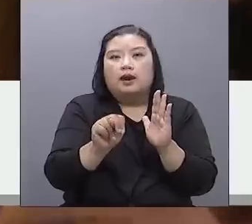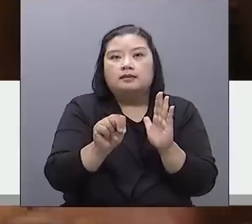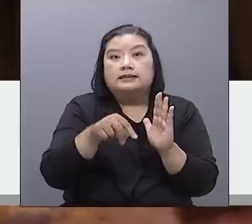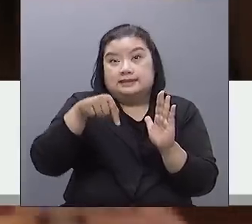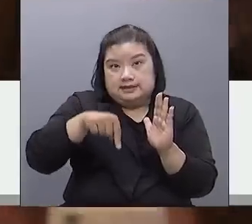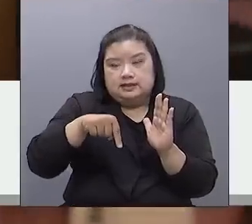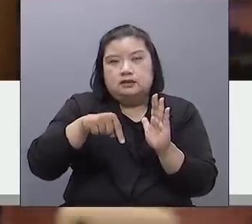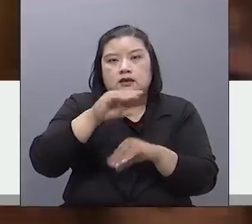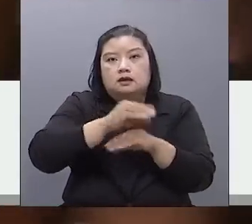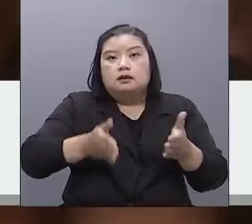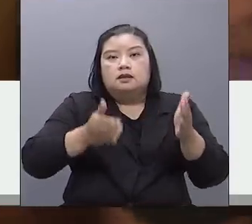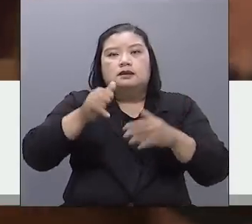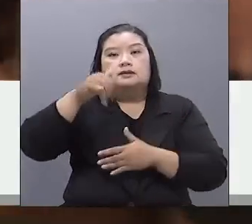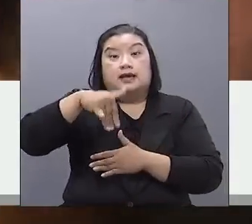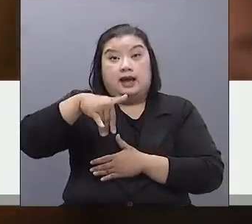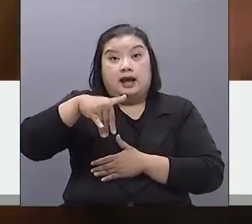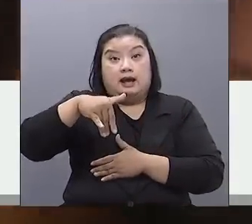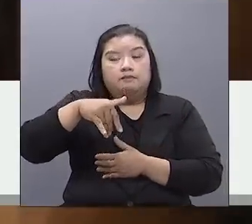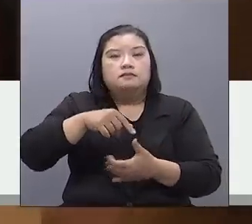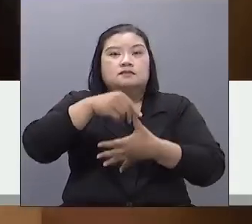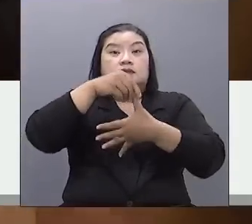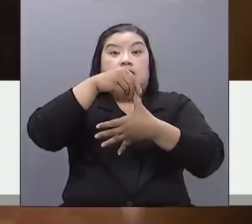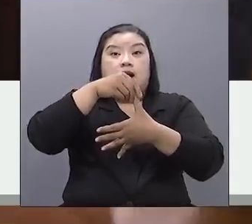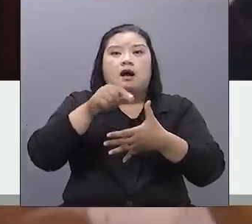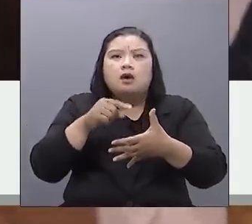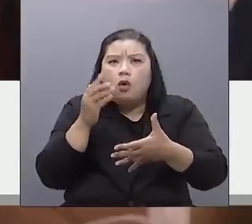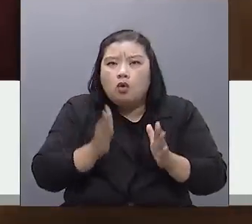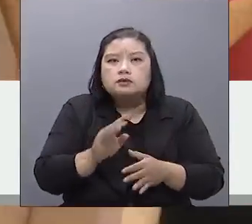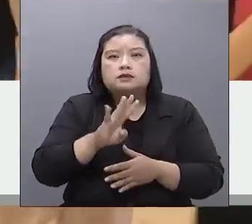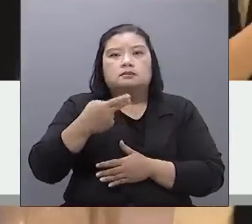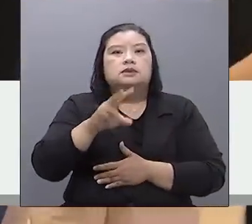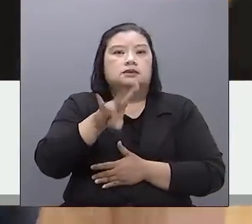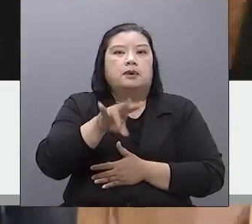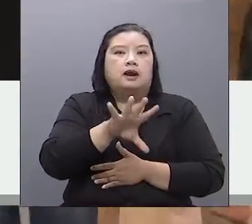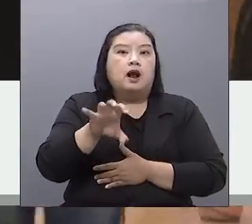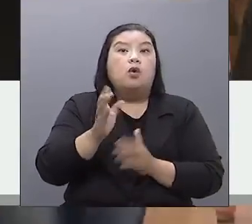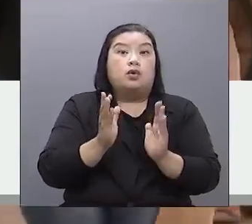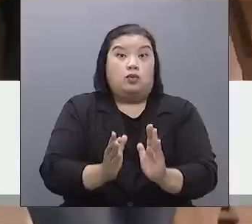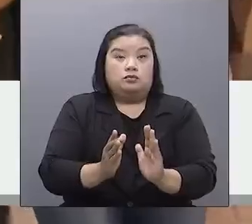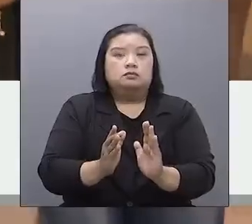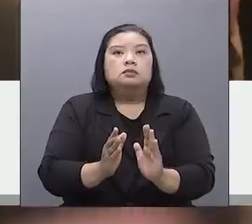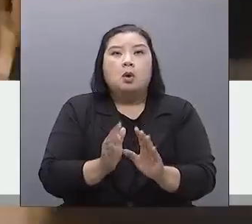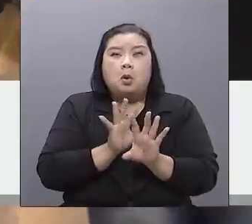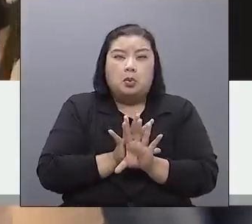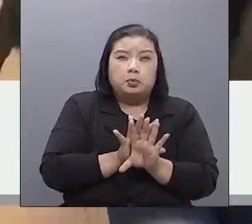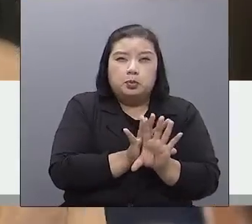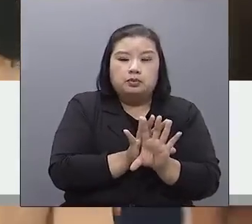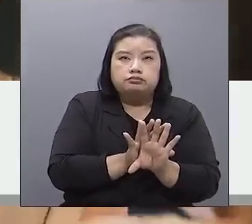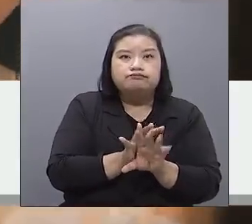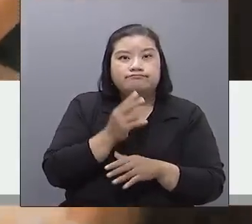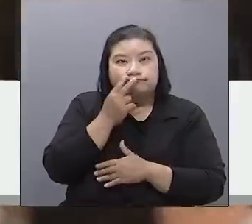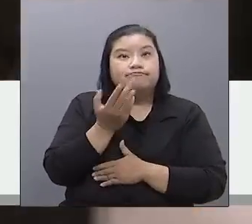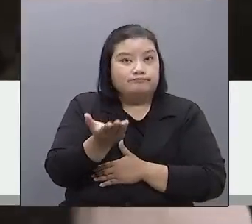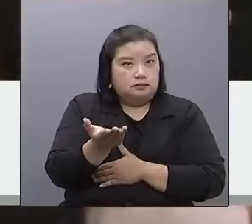วันนี้มีผู้มาใช้สิทธิ์เลือกตั้งประมาณ 4,750 คนเมื่อคนมากขนาดนี้คนแน่นขนาดนี้แน่นอนค่ะว่า